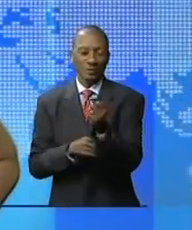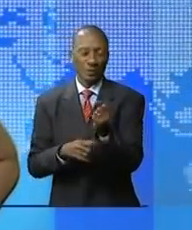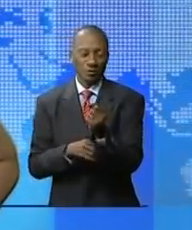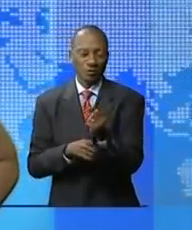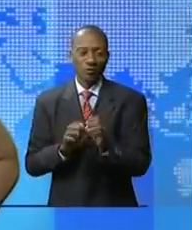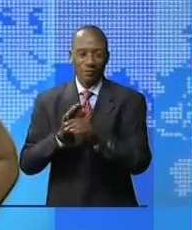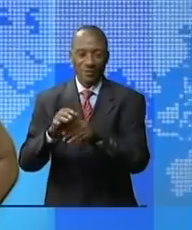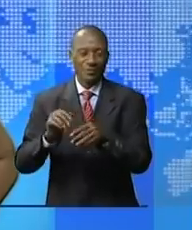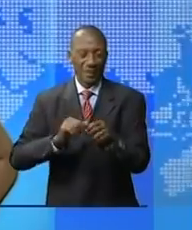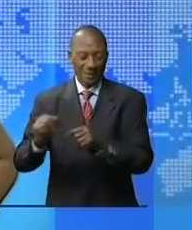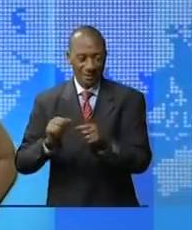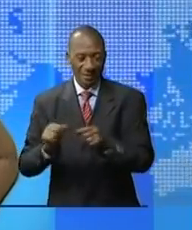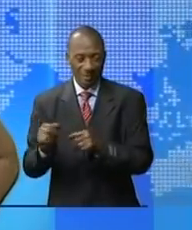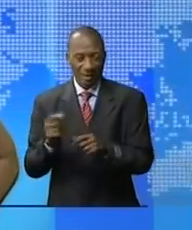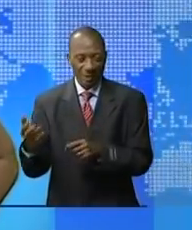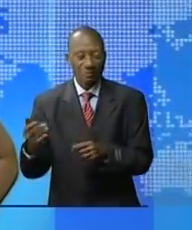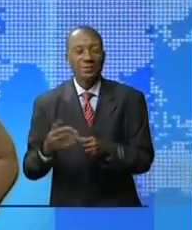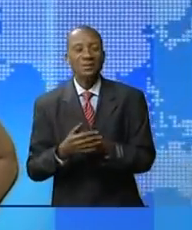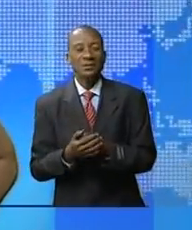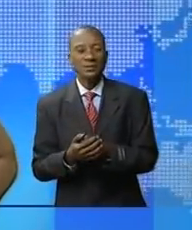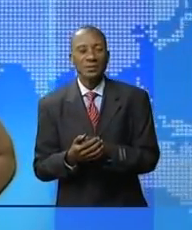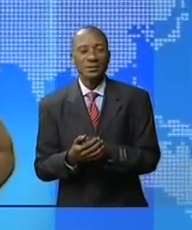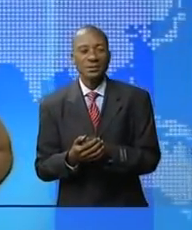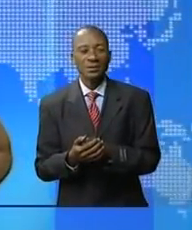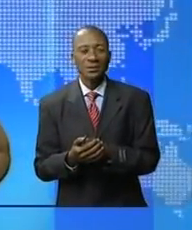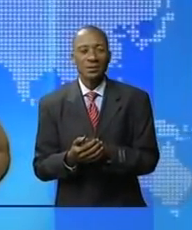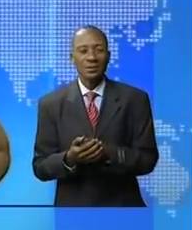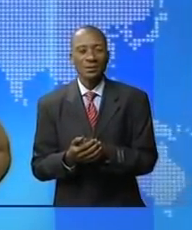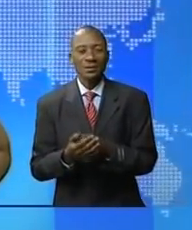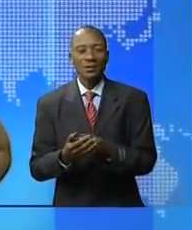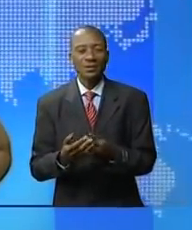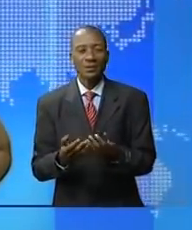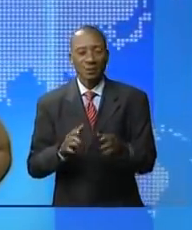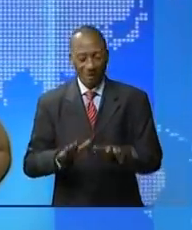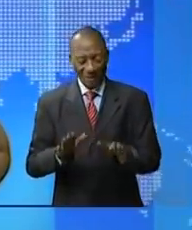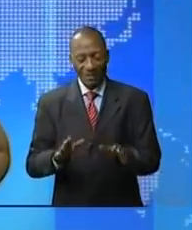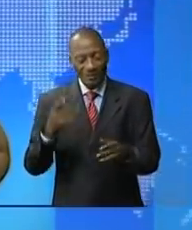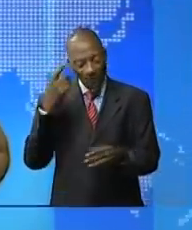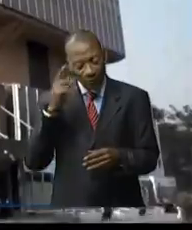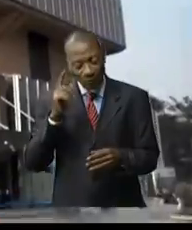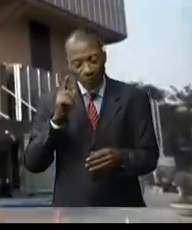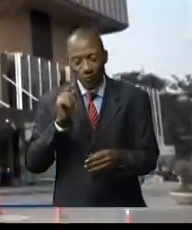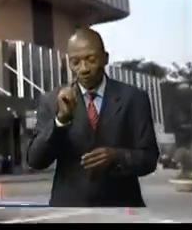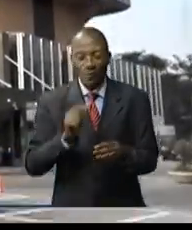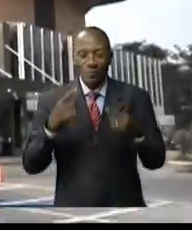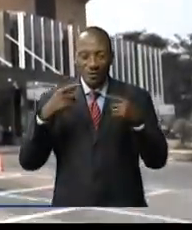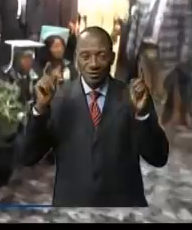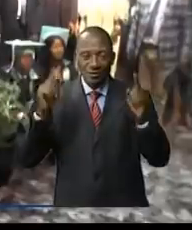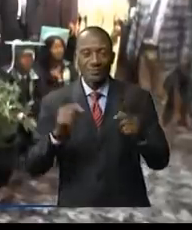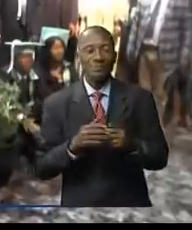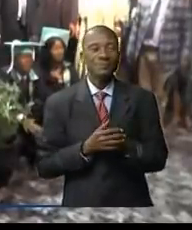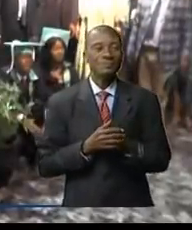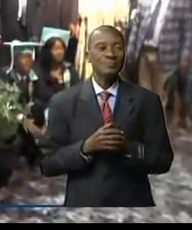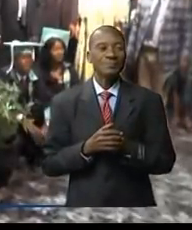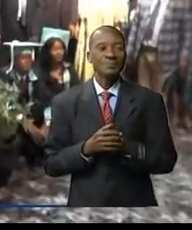turque ont reçu les brevets et trophées sanctionnant la fin de leurs études. À poser aux côtés